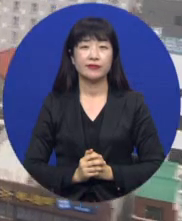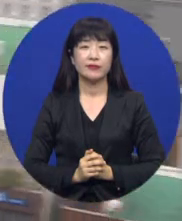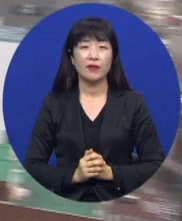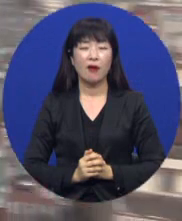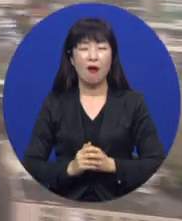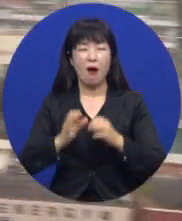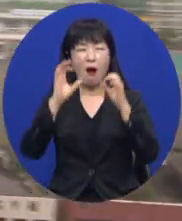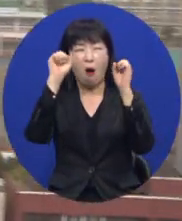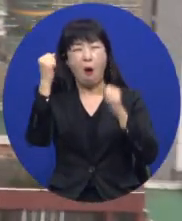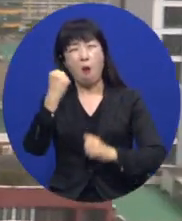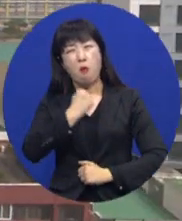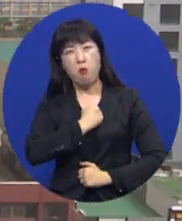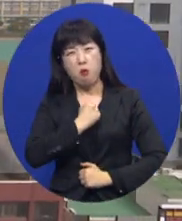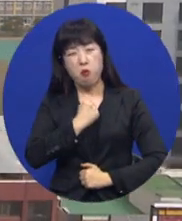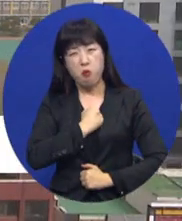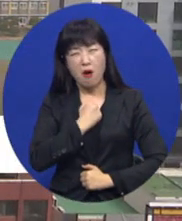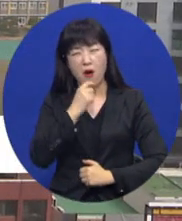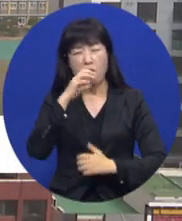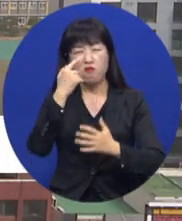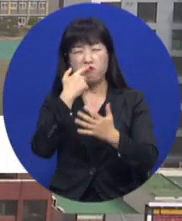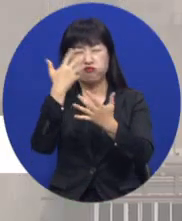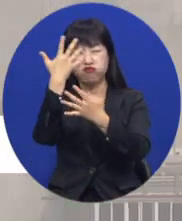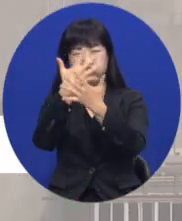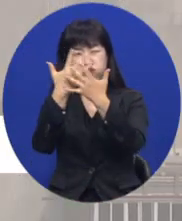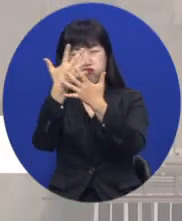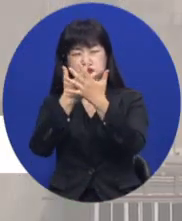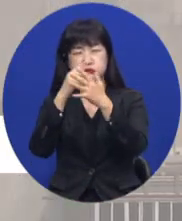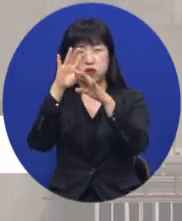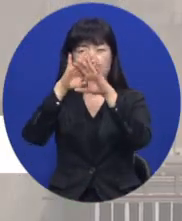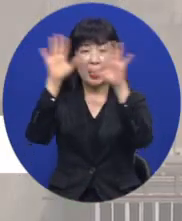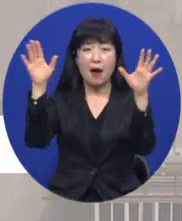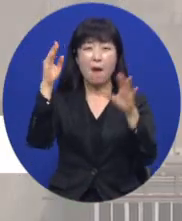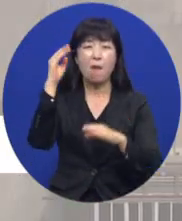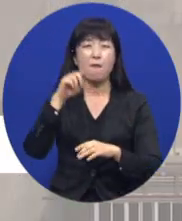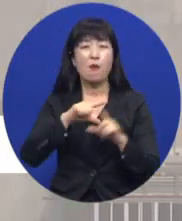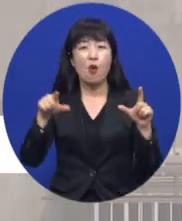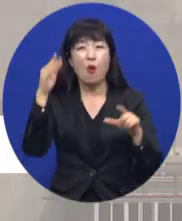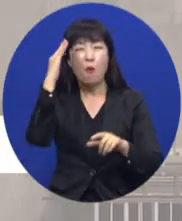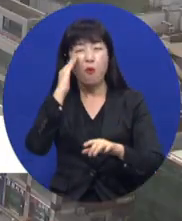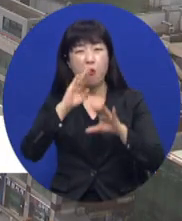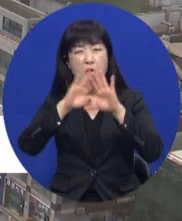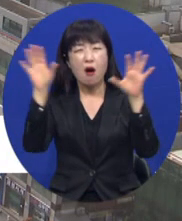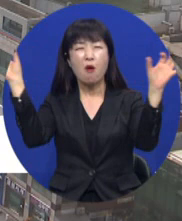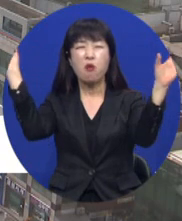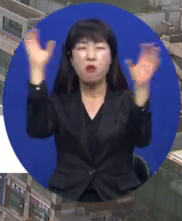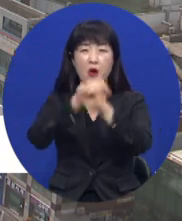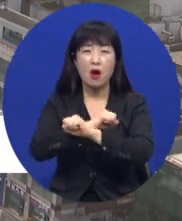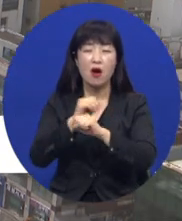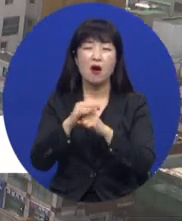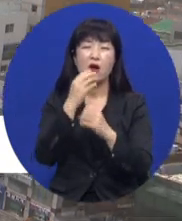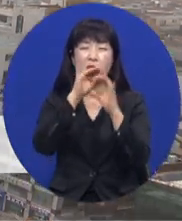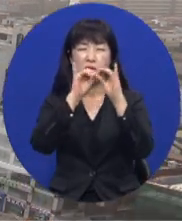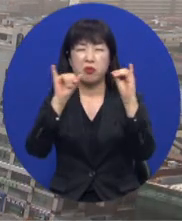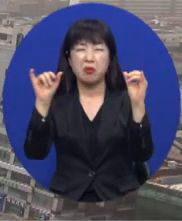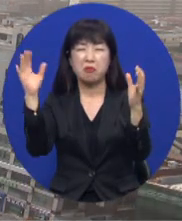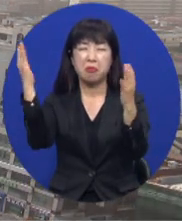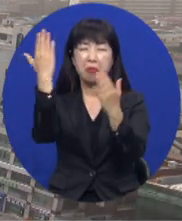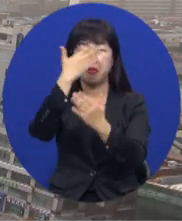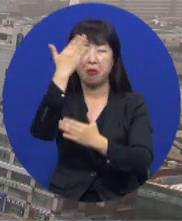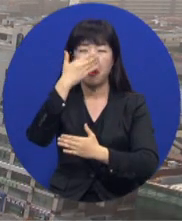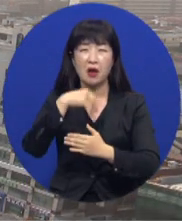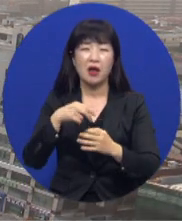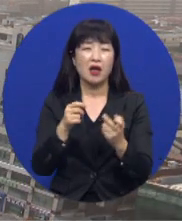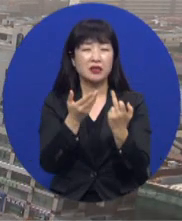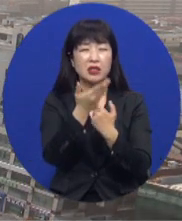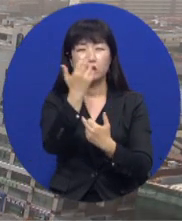보기만 해도 숨이 막힐 만큼 뿌옇게 변화나 4 평소 파랗던 하늘은 사라졌고 황사와 먼제 가려서 한라산의